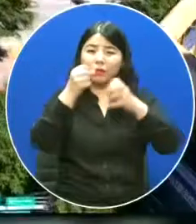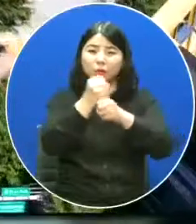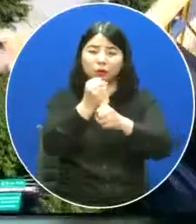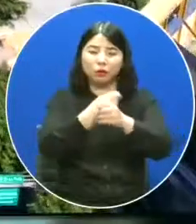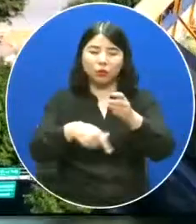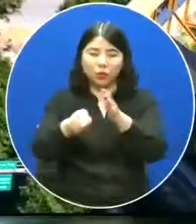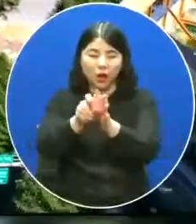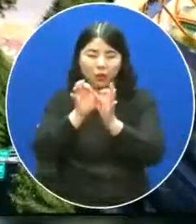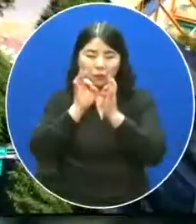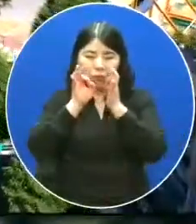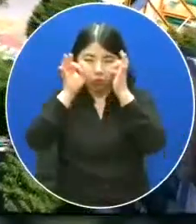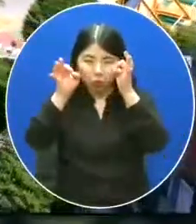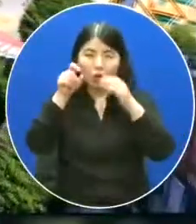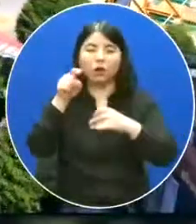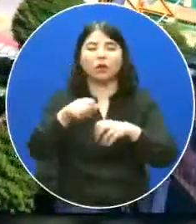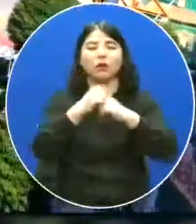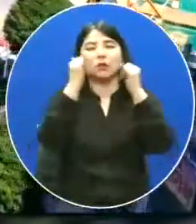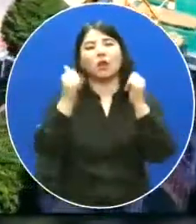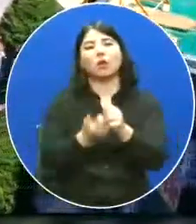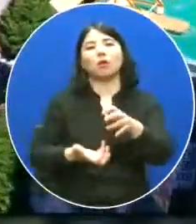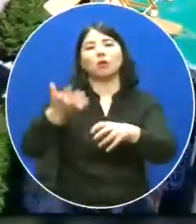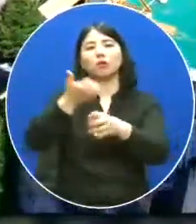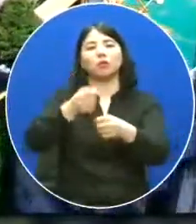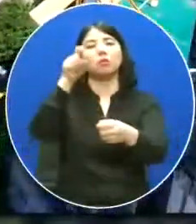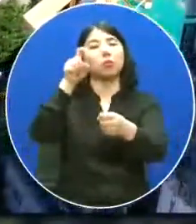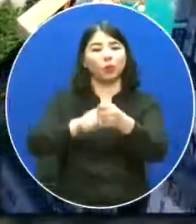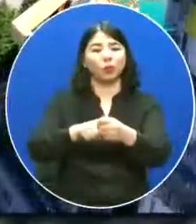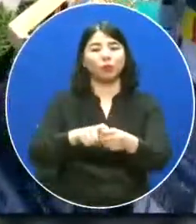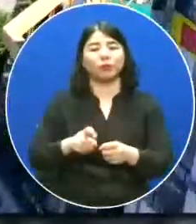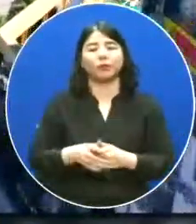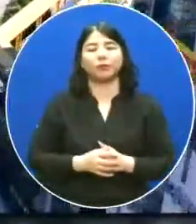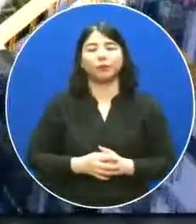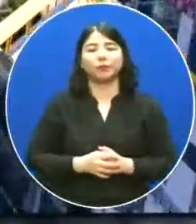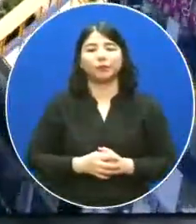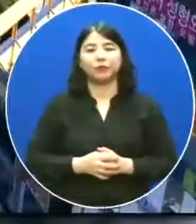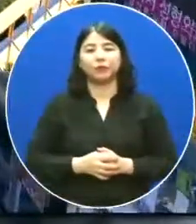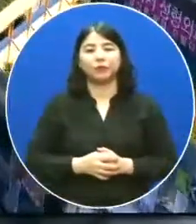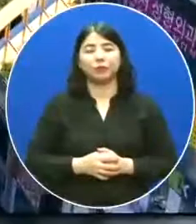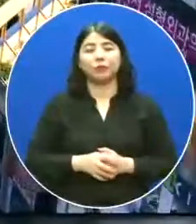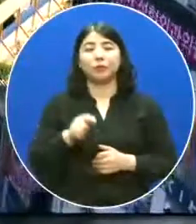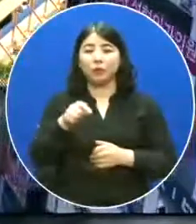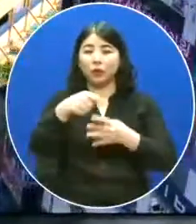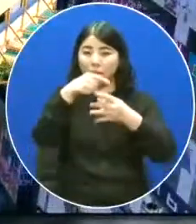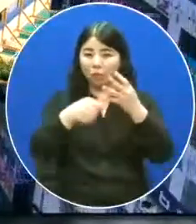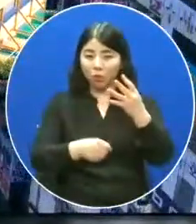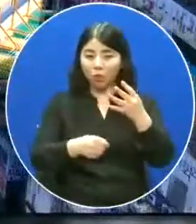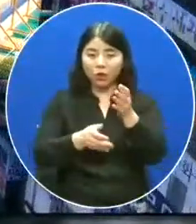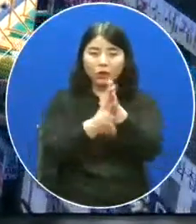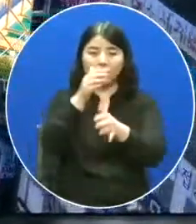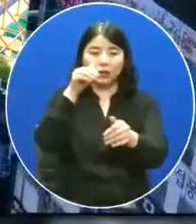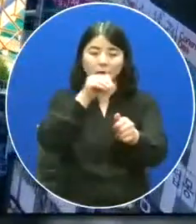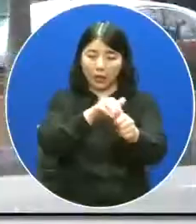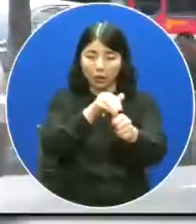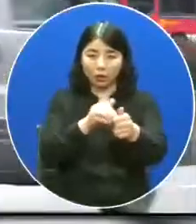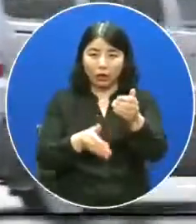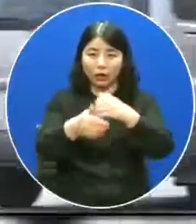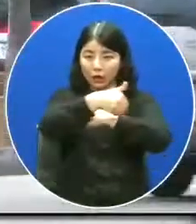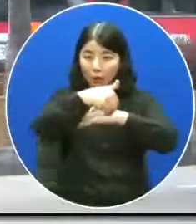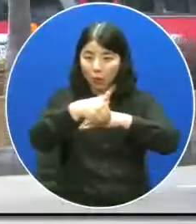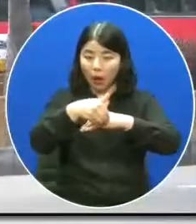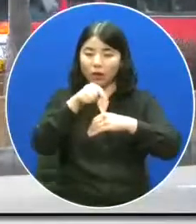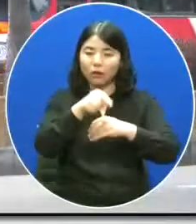위해 노력해가는 것이 바로 사회혁신의 목표입니다. 테마 스페셜 도시를 깨우는 플랜